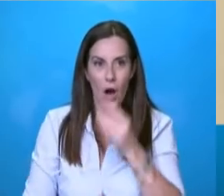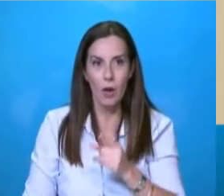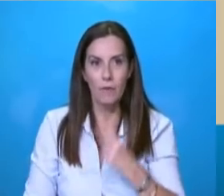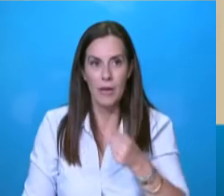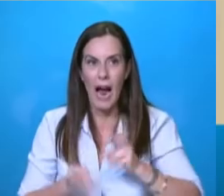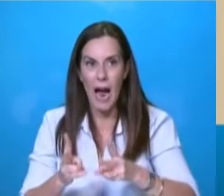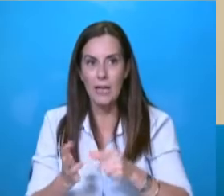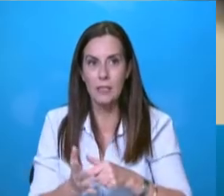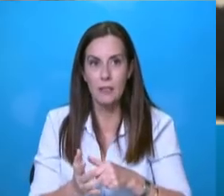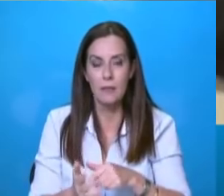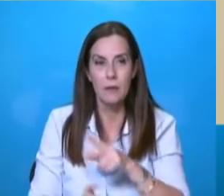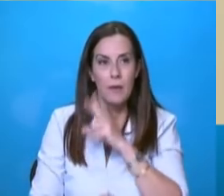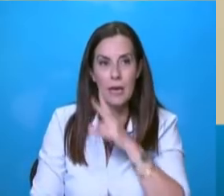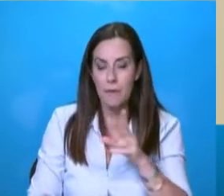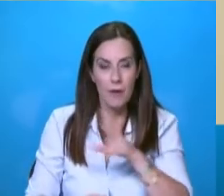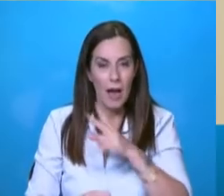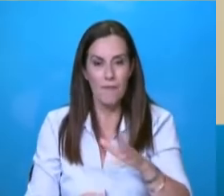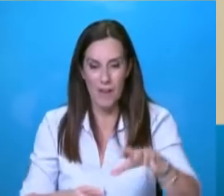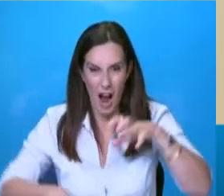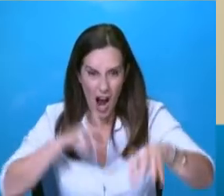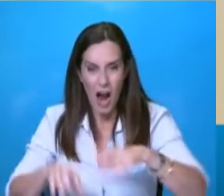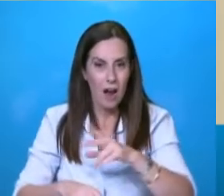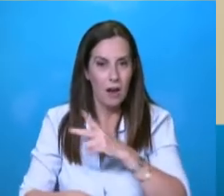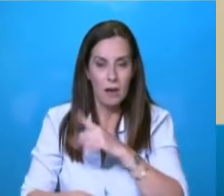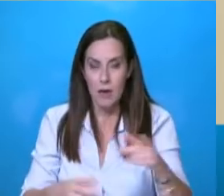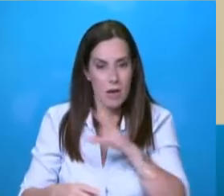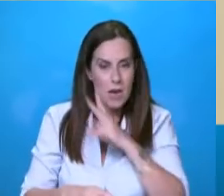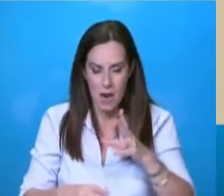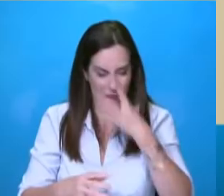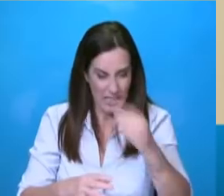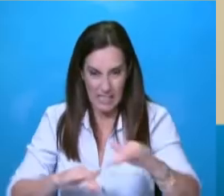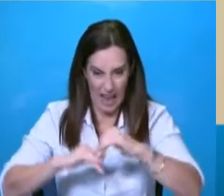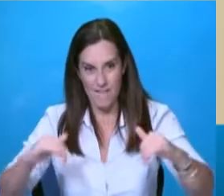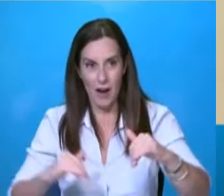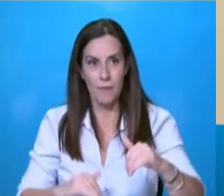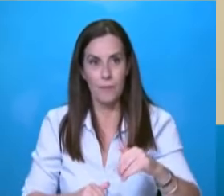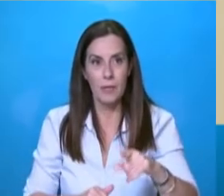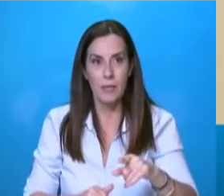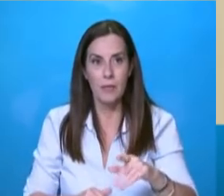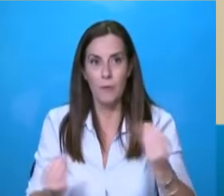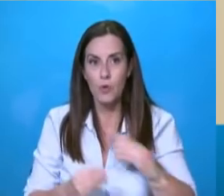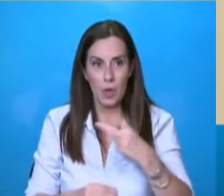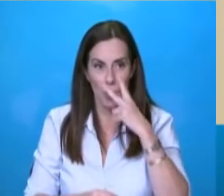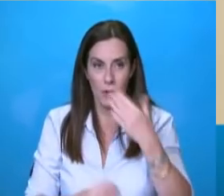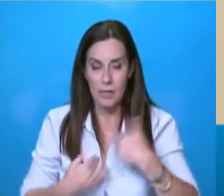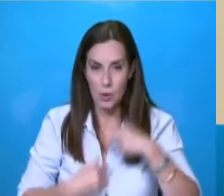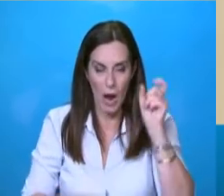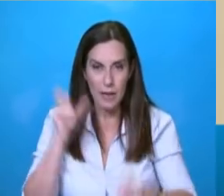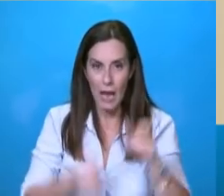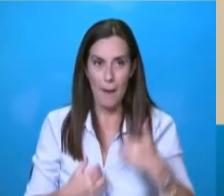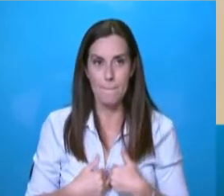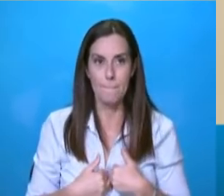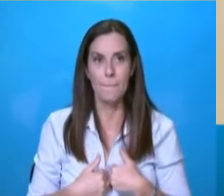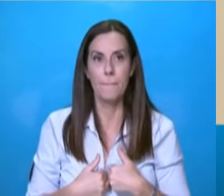רץ להתחבא מאחורי האמא והאמא ככה חוצצת בין הגורים, זה התנהגות שאנחנו רגילים לראות אצלנו, אצל בני